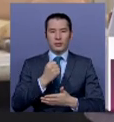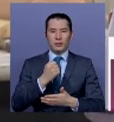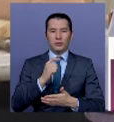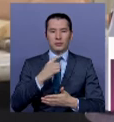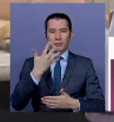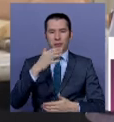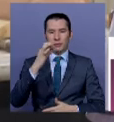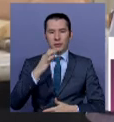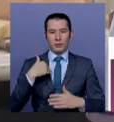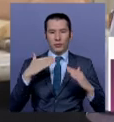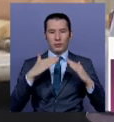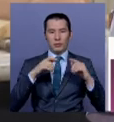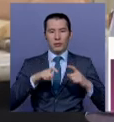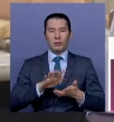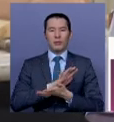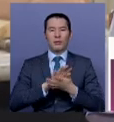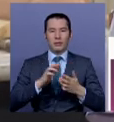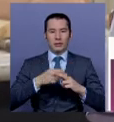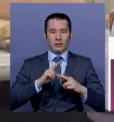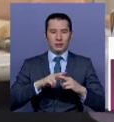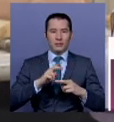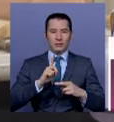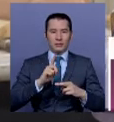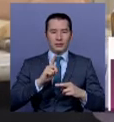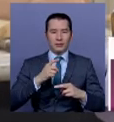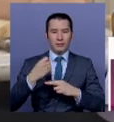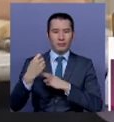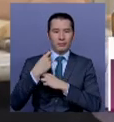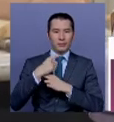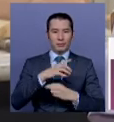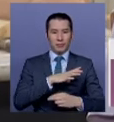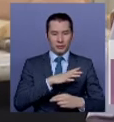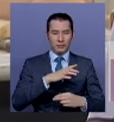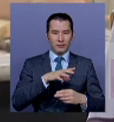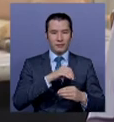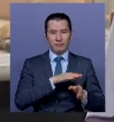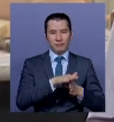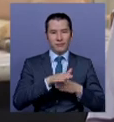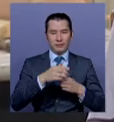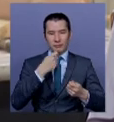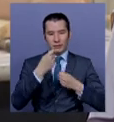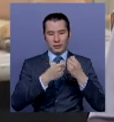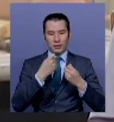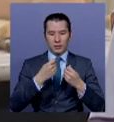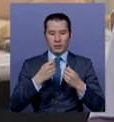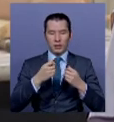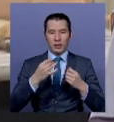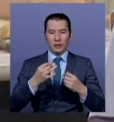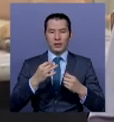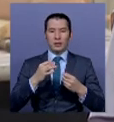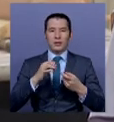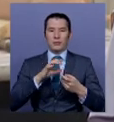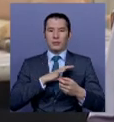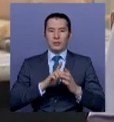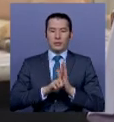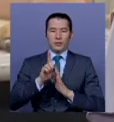Бірақ та мына карантин басталар кезде біз жұмыс тоқтап қалды да. Одан кейін біз онлайн арқылы үйде жасайтын